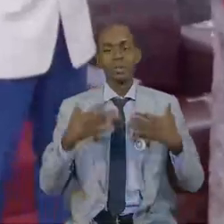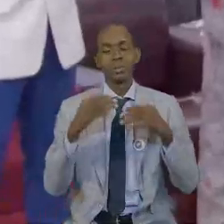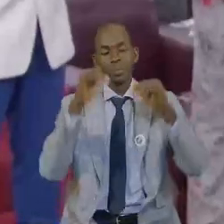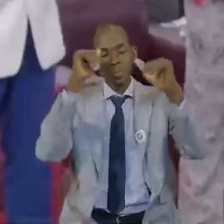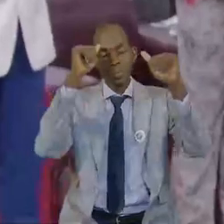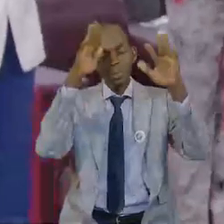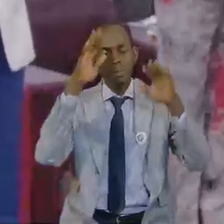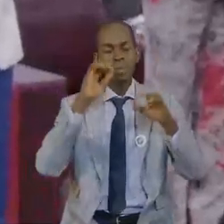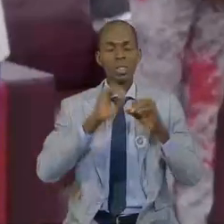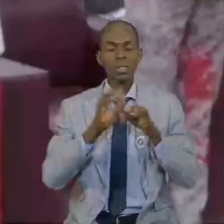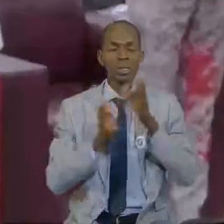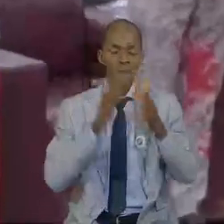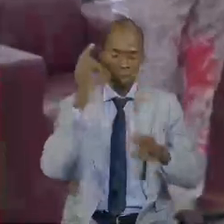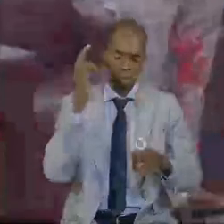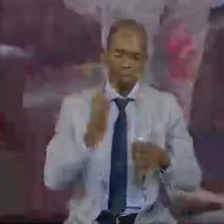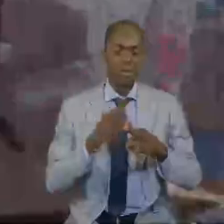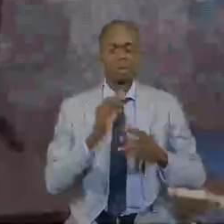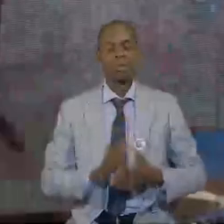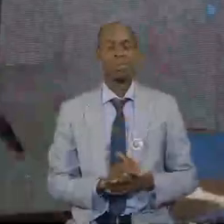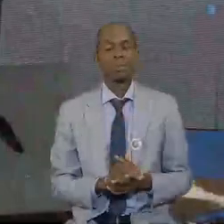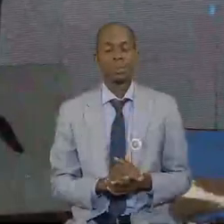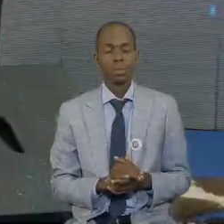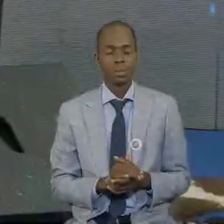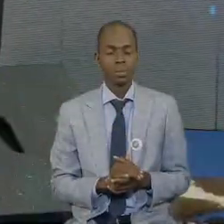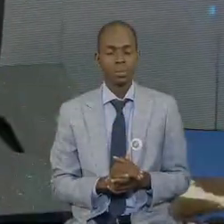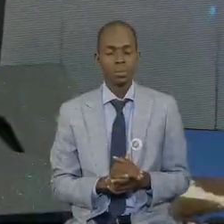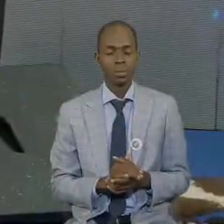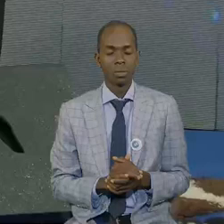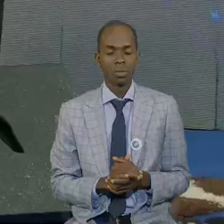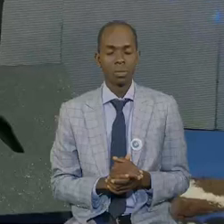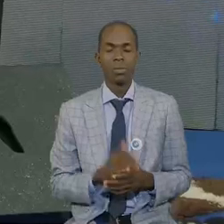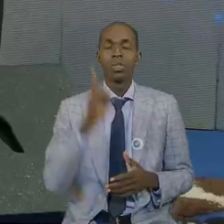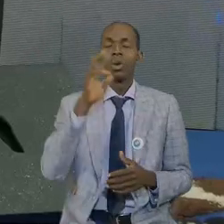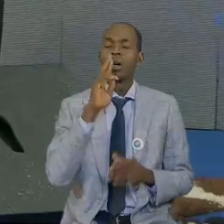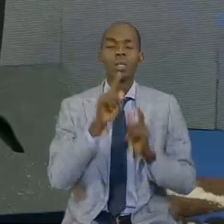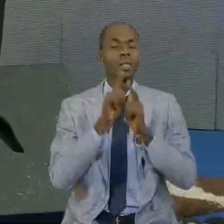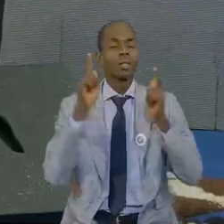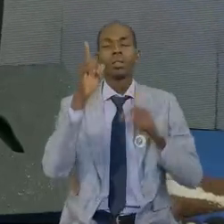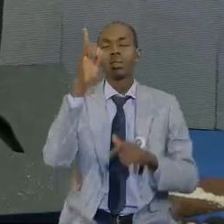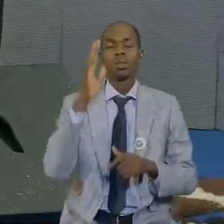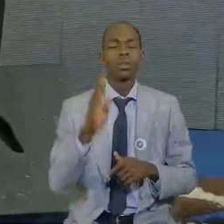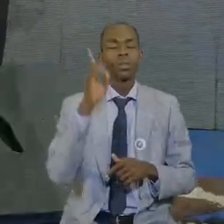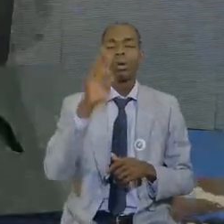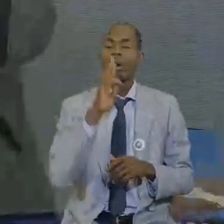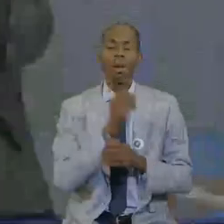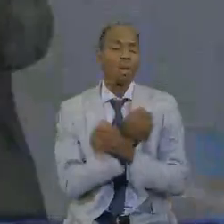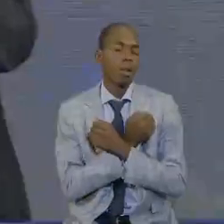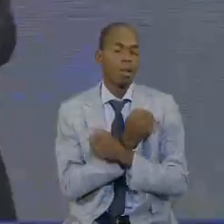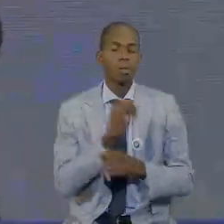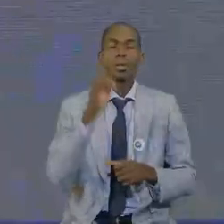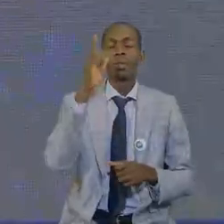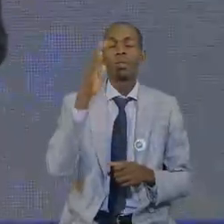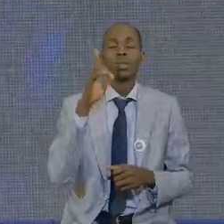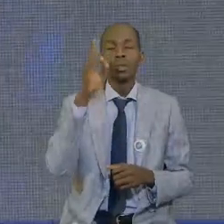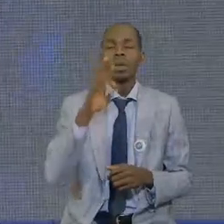in Jesus' name, Père, au nom de Jésus, you are a great God. Tu es un grand Dieu. You are a loving God. Tu es Dieu aimable. You